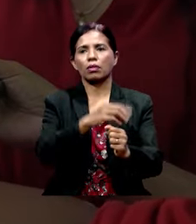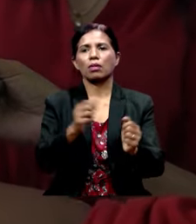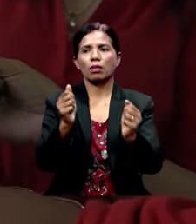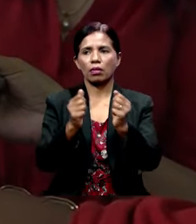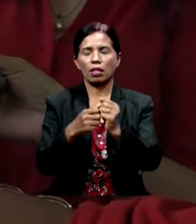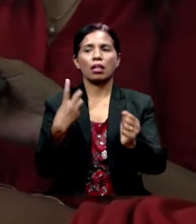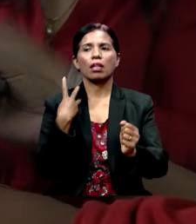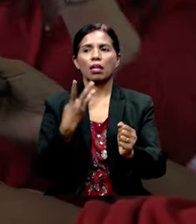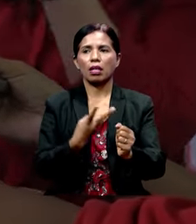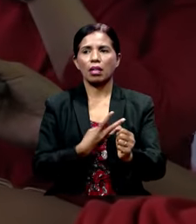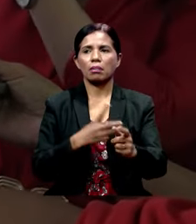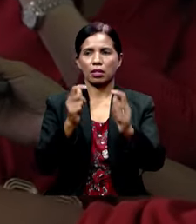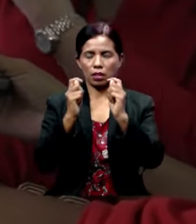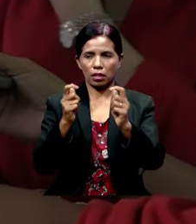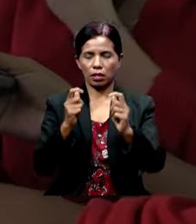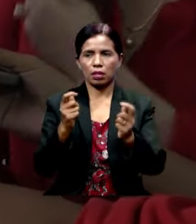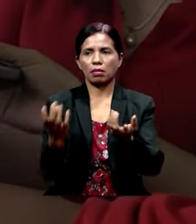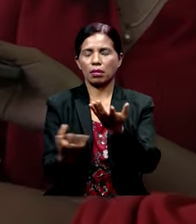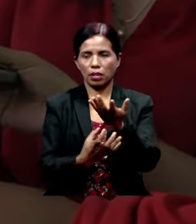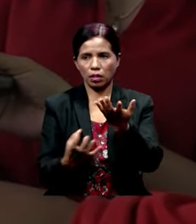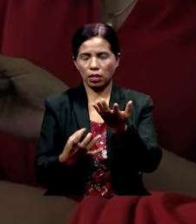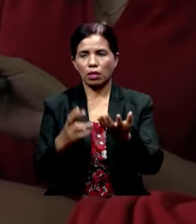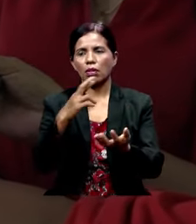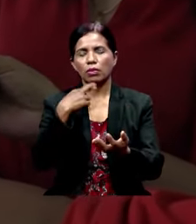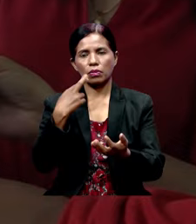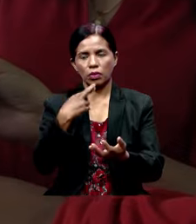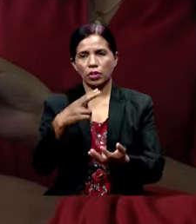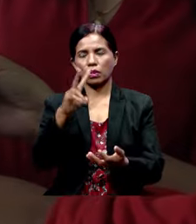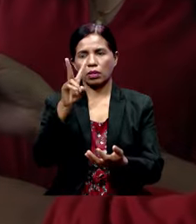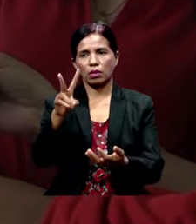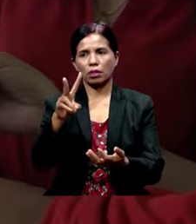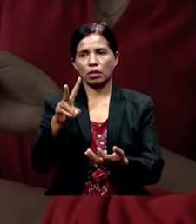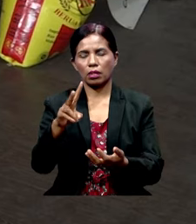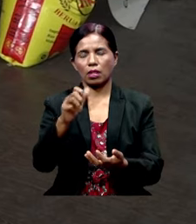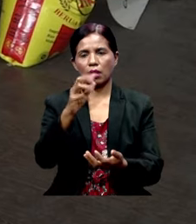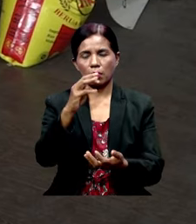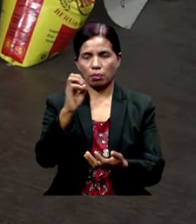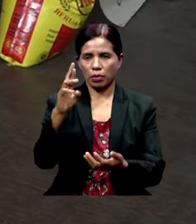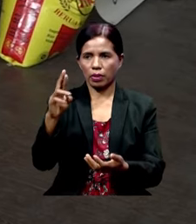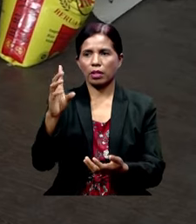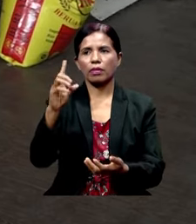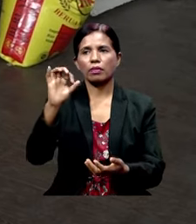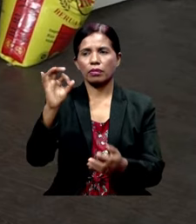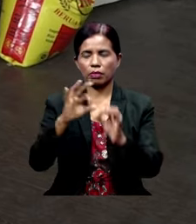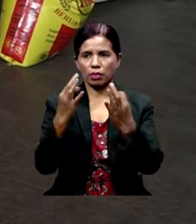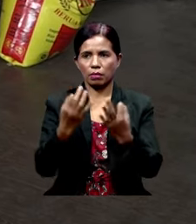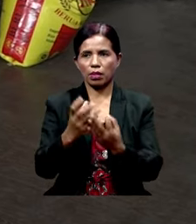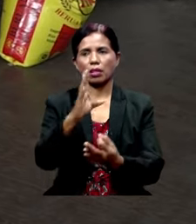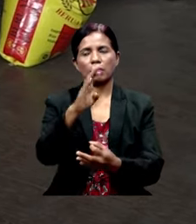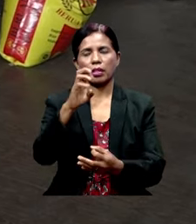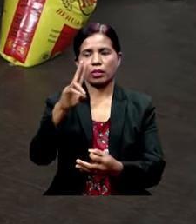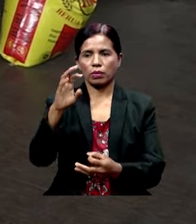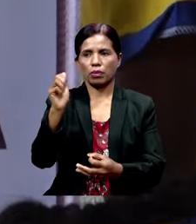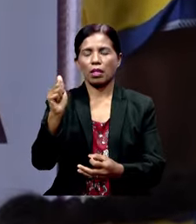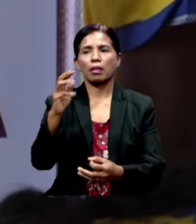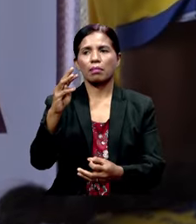ohin ami koko ana demo ting entre fos rua amor de familia ho beruan merah